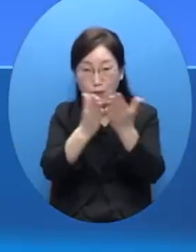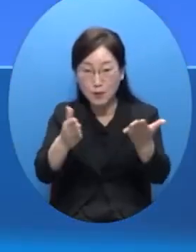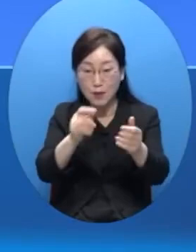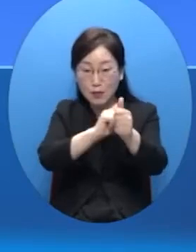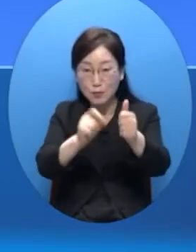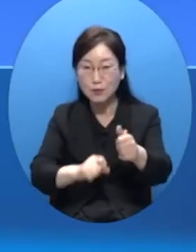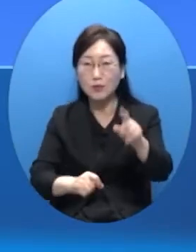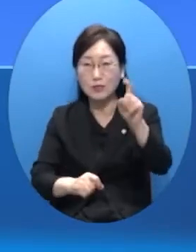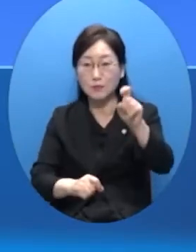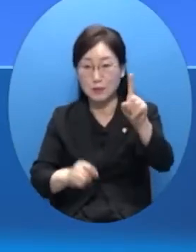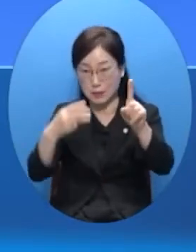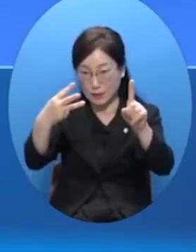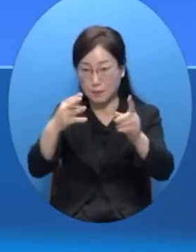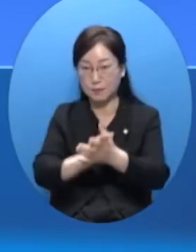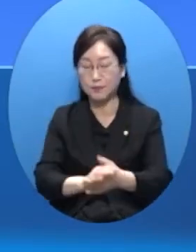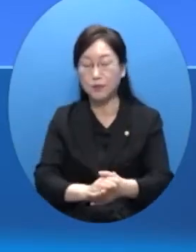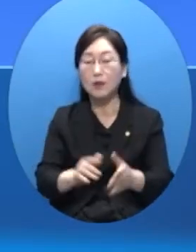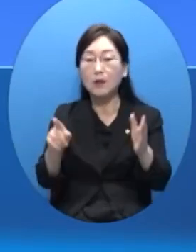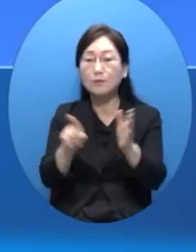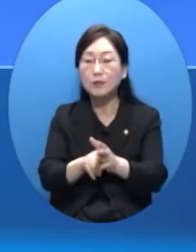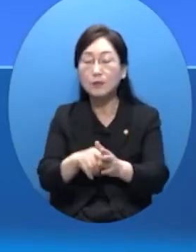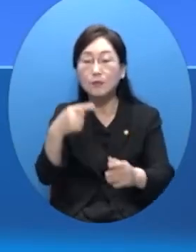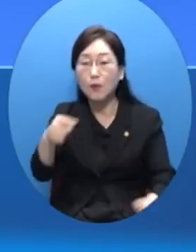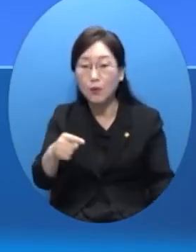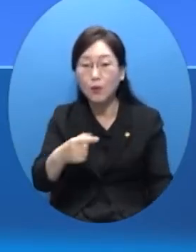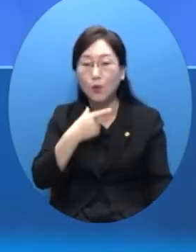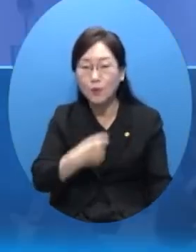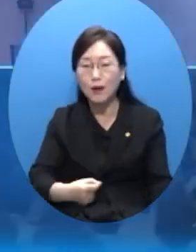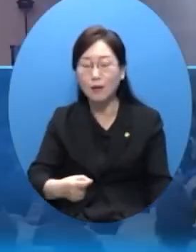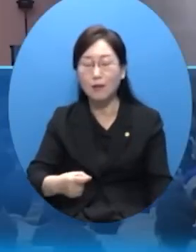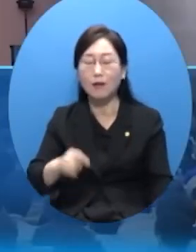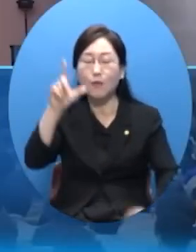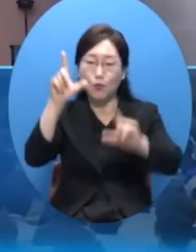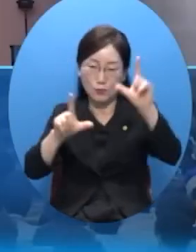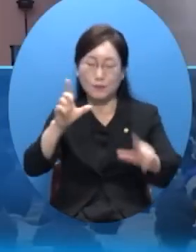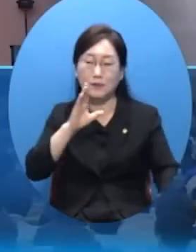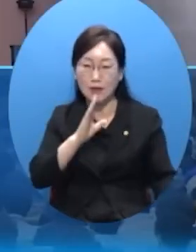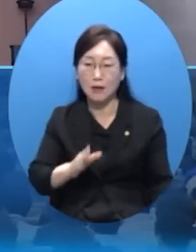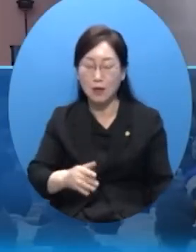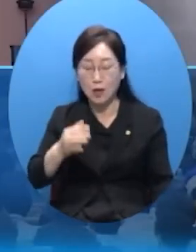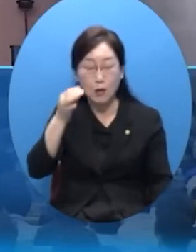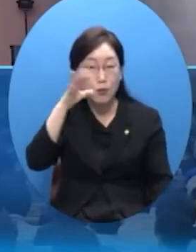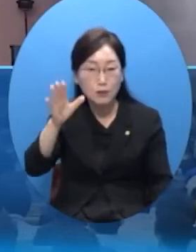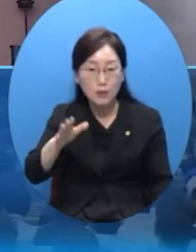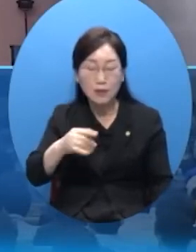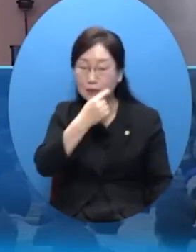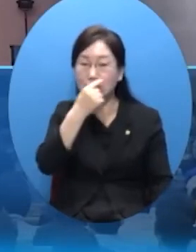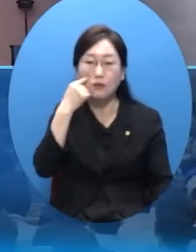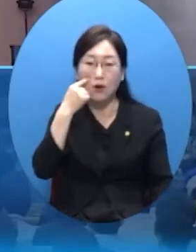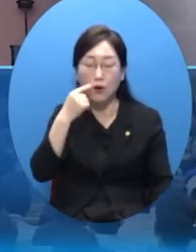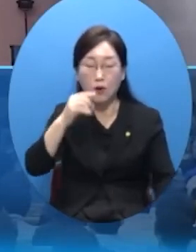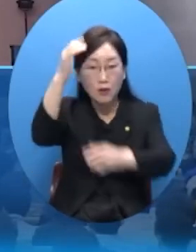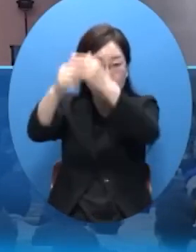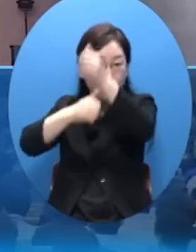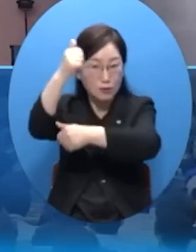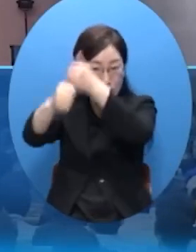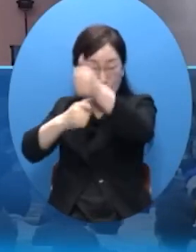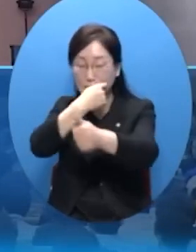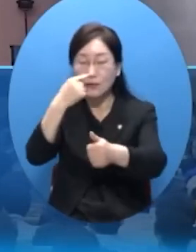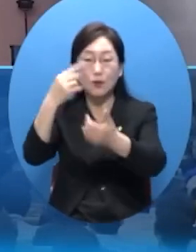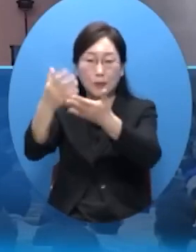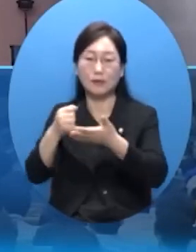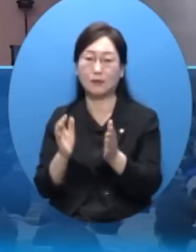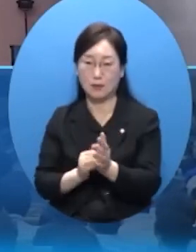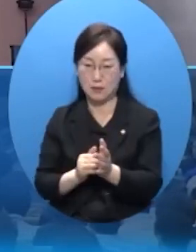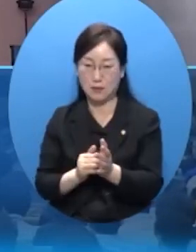3절을 말씀합니다. 믿음은 바라는 것들의 실상이요 보이지 않는 것들의 증거니 선지들이 이로써 증거를